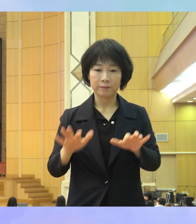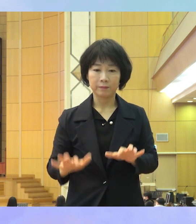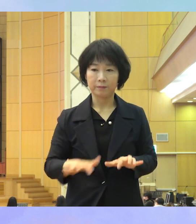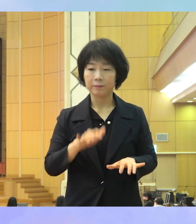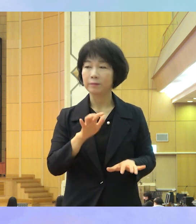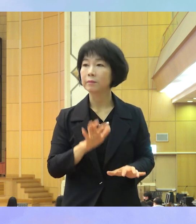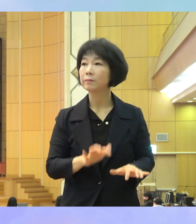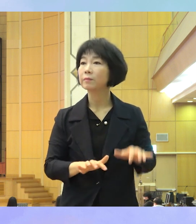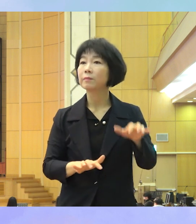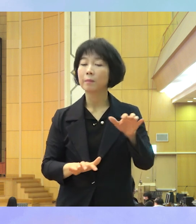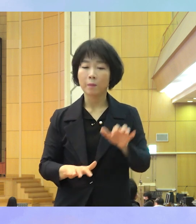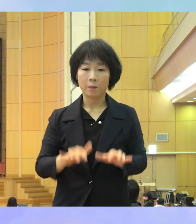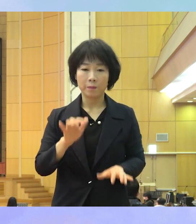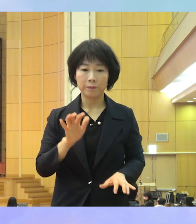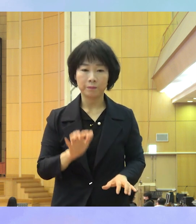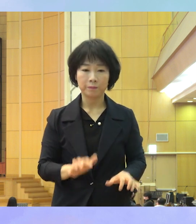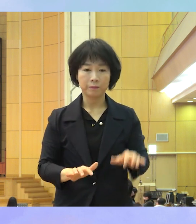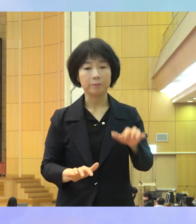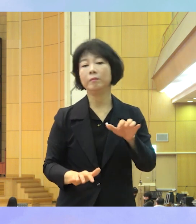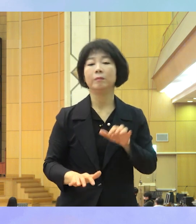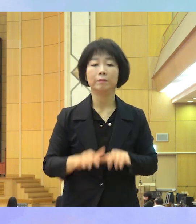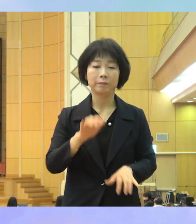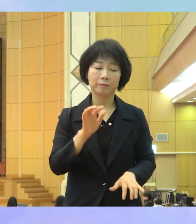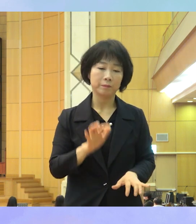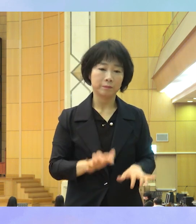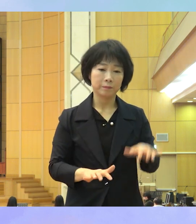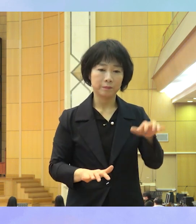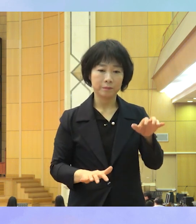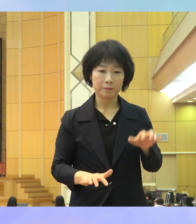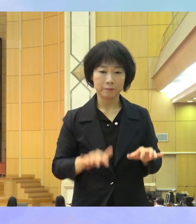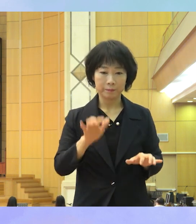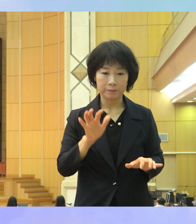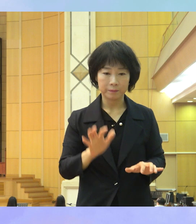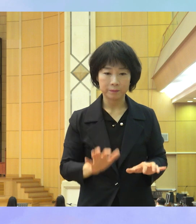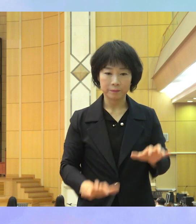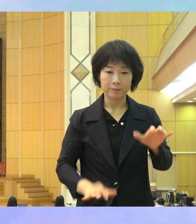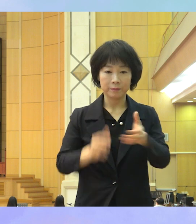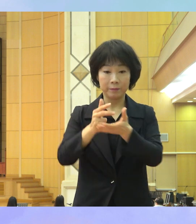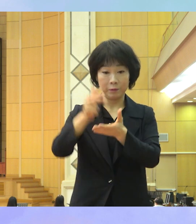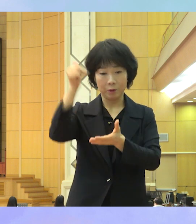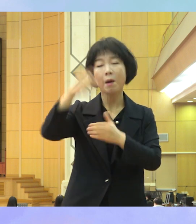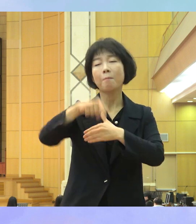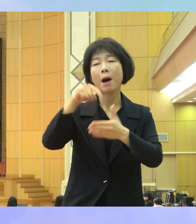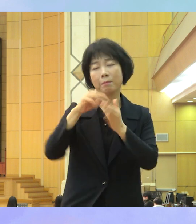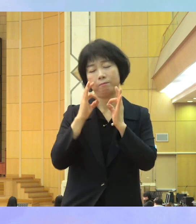이 시간에 그분에게 새 힘을 주시는 주님께 한 번 더 주님을 찬양하시겠습니다.